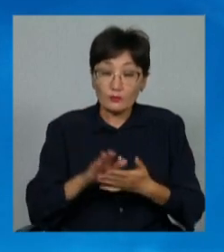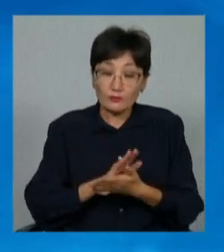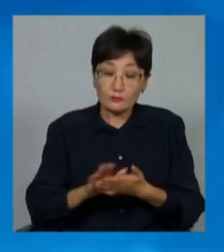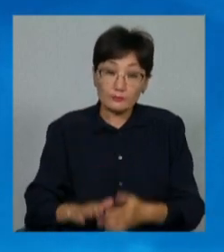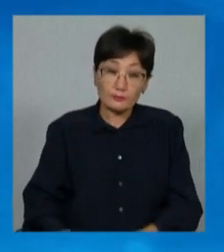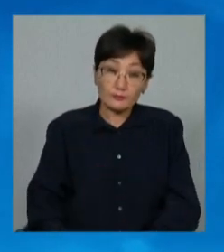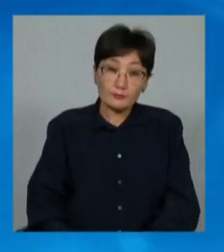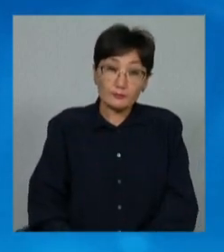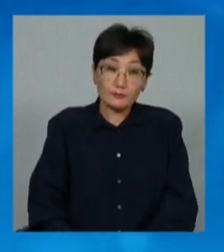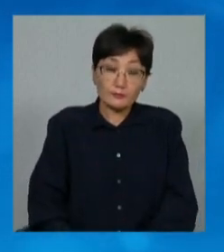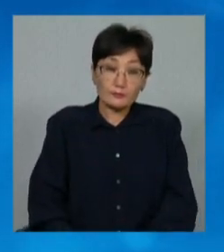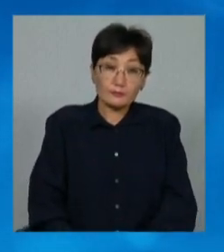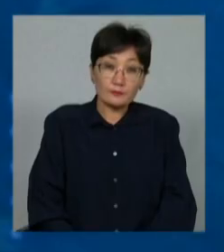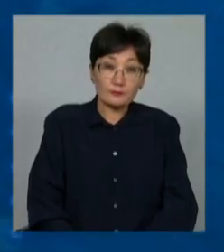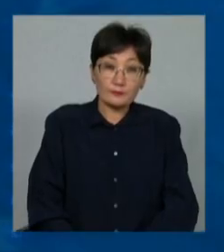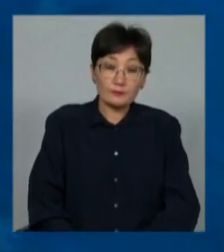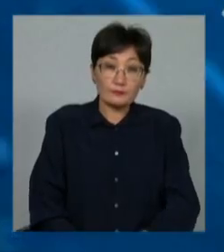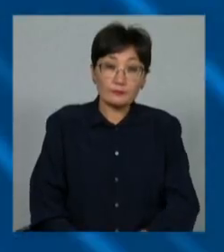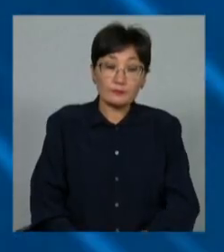тегін.